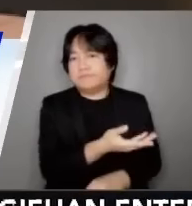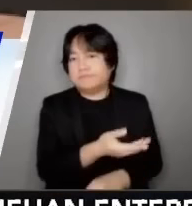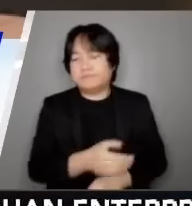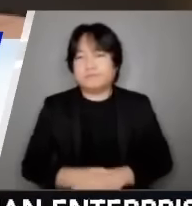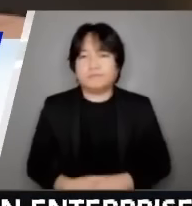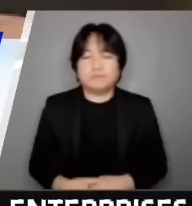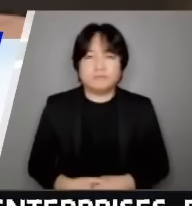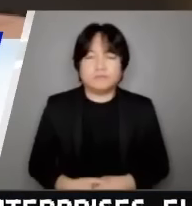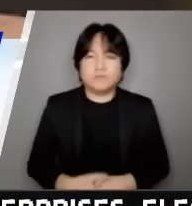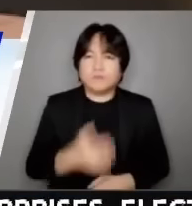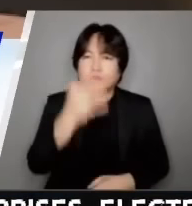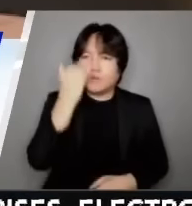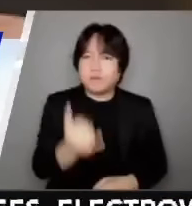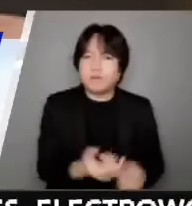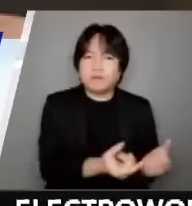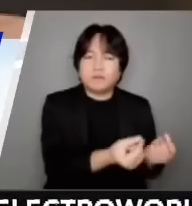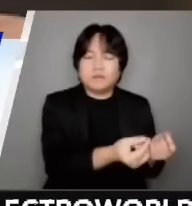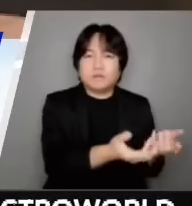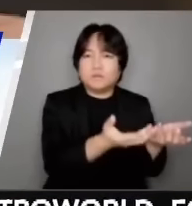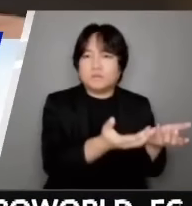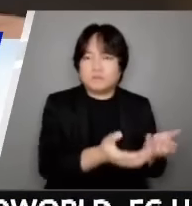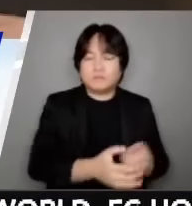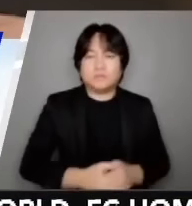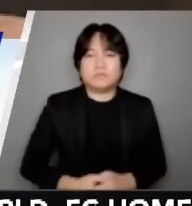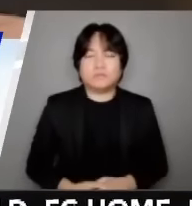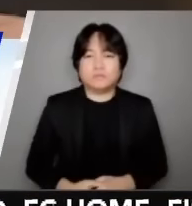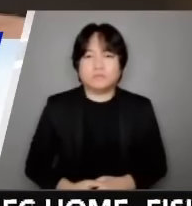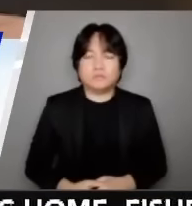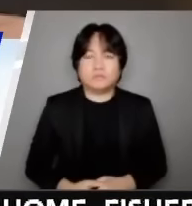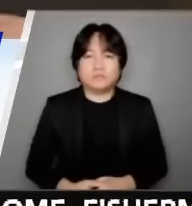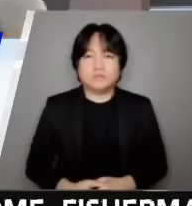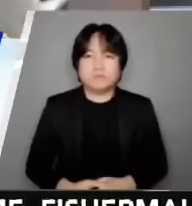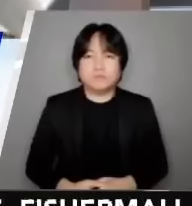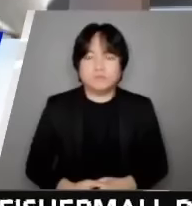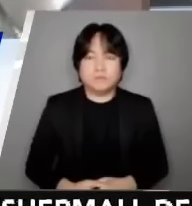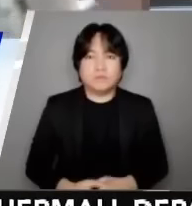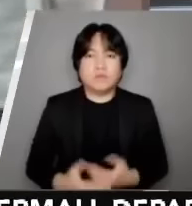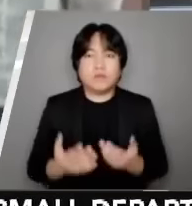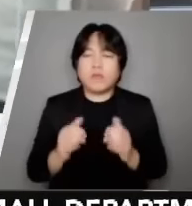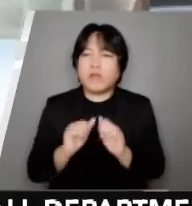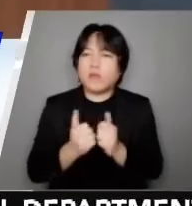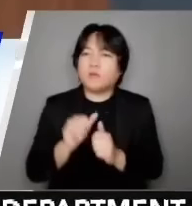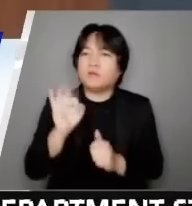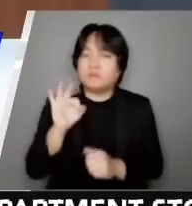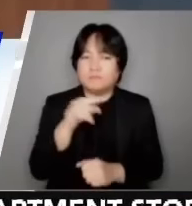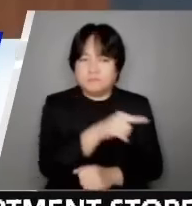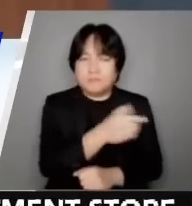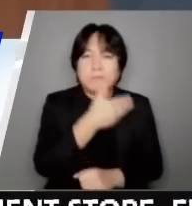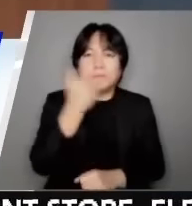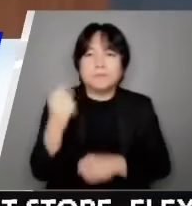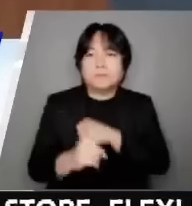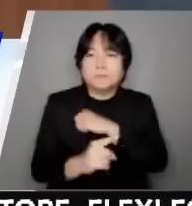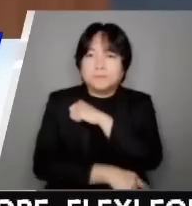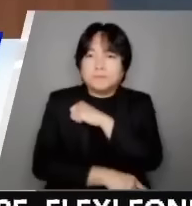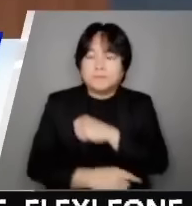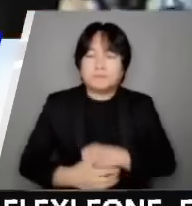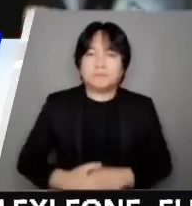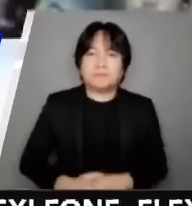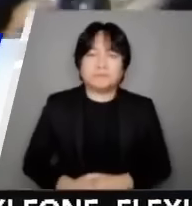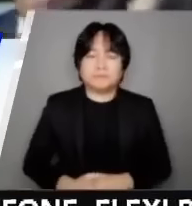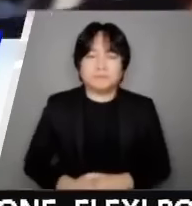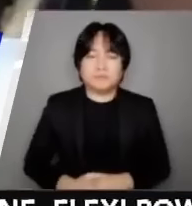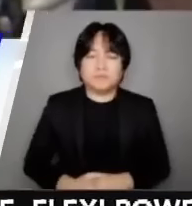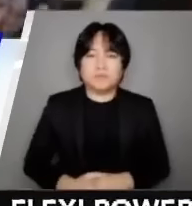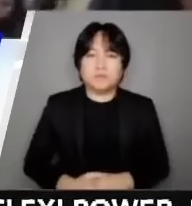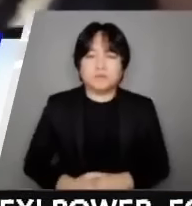drop the ball Paano kung sila ang dapat managot ayon kay honos hindi nakuhanan sigo dahil Dumaan siya